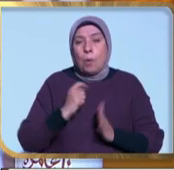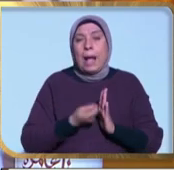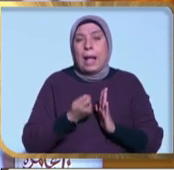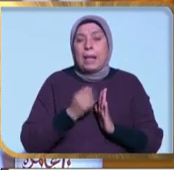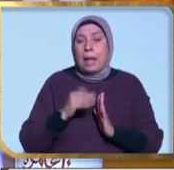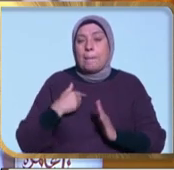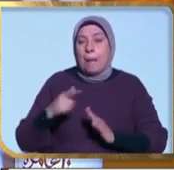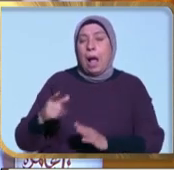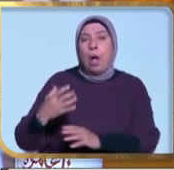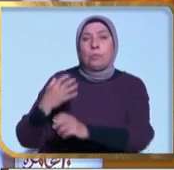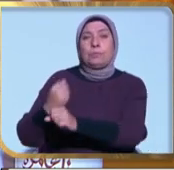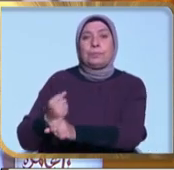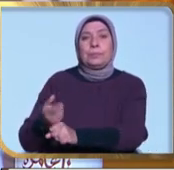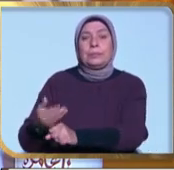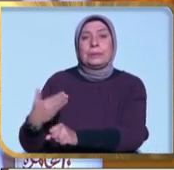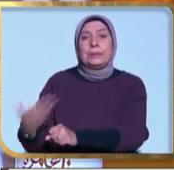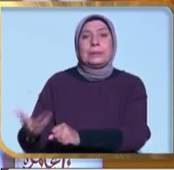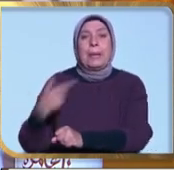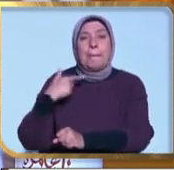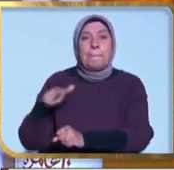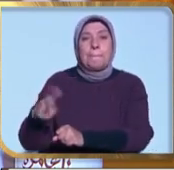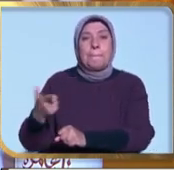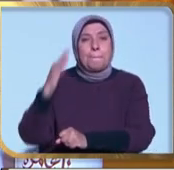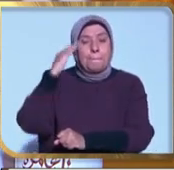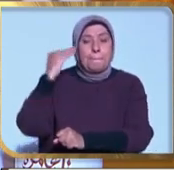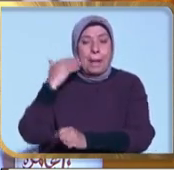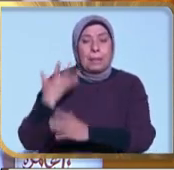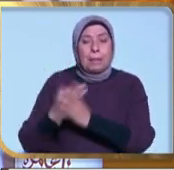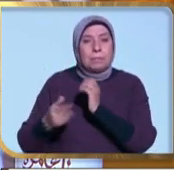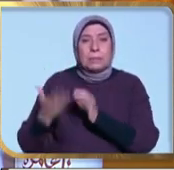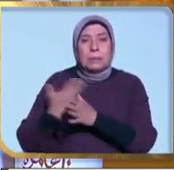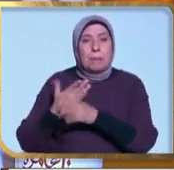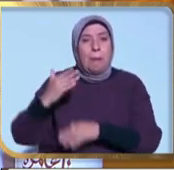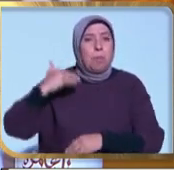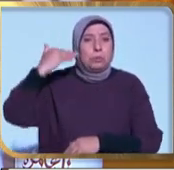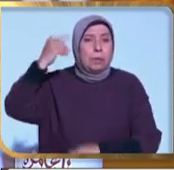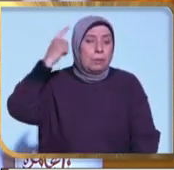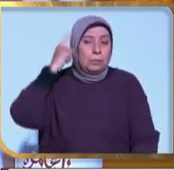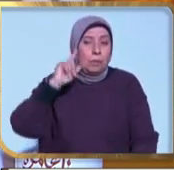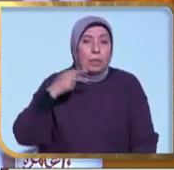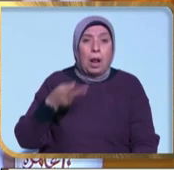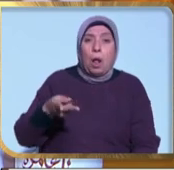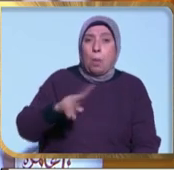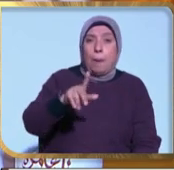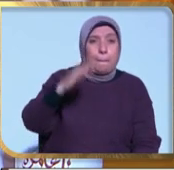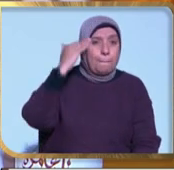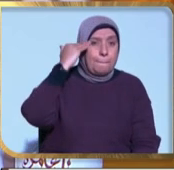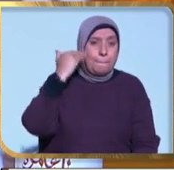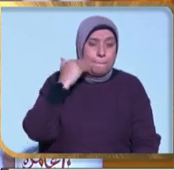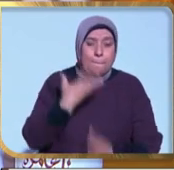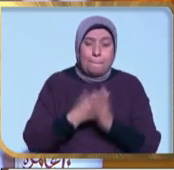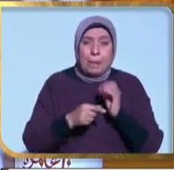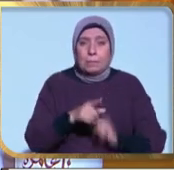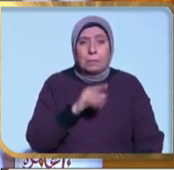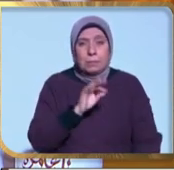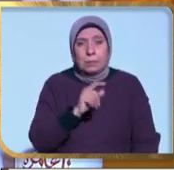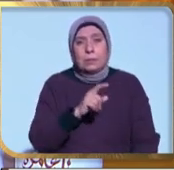هو عايز يامن للبنات وضعهم عنده بنت مثلا حالها رقيق جدا